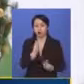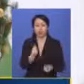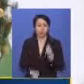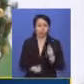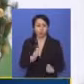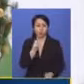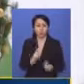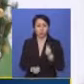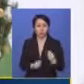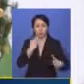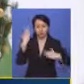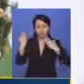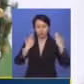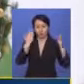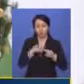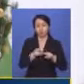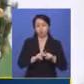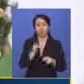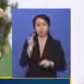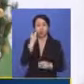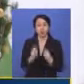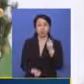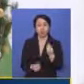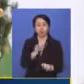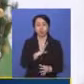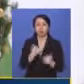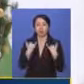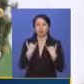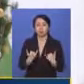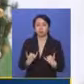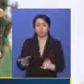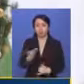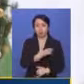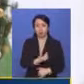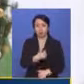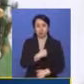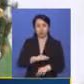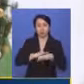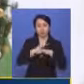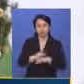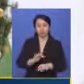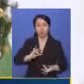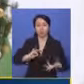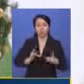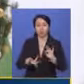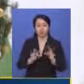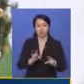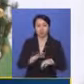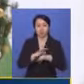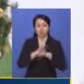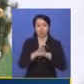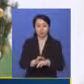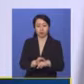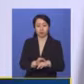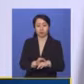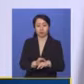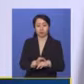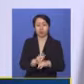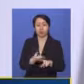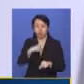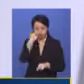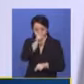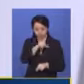шутки, прибаутки, которые они всегда играли вместе. Но сегодня мы вот решили провести именно в онлайн-формате в связи с соблюдением карантинных мер. В этом